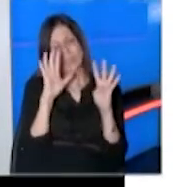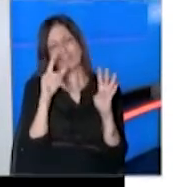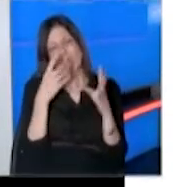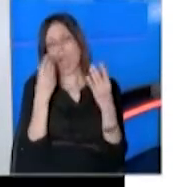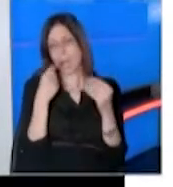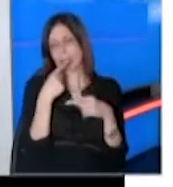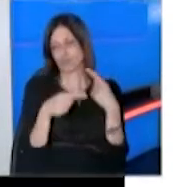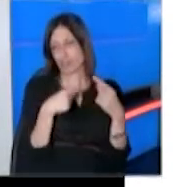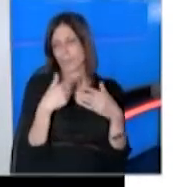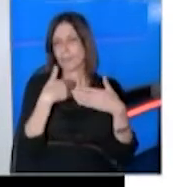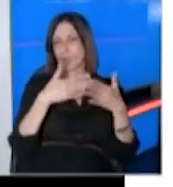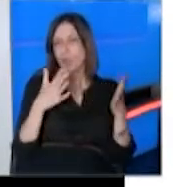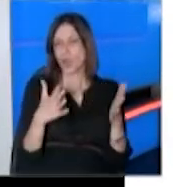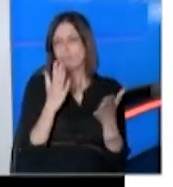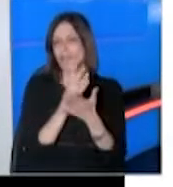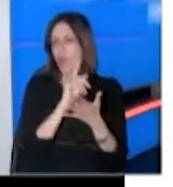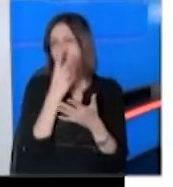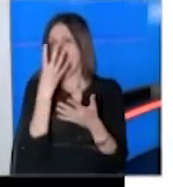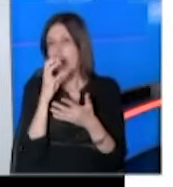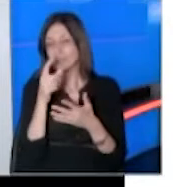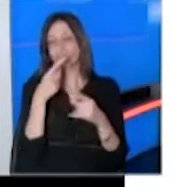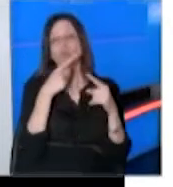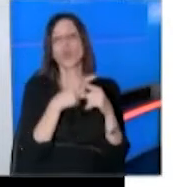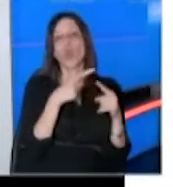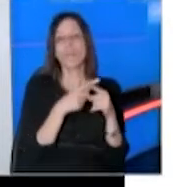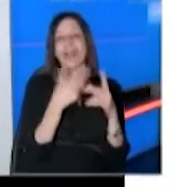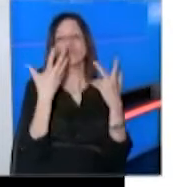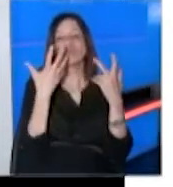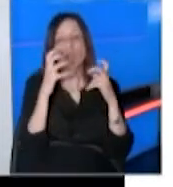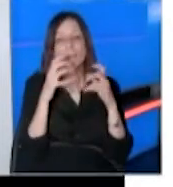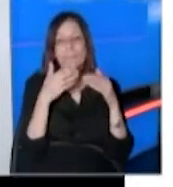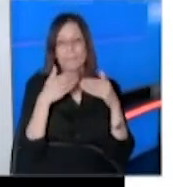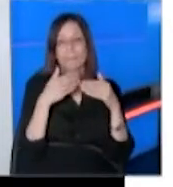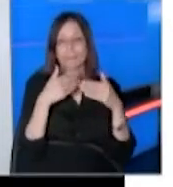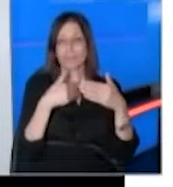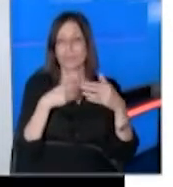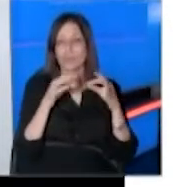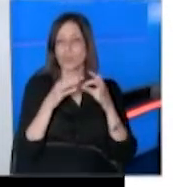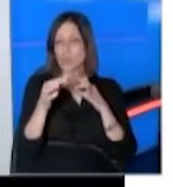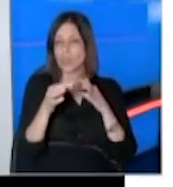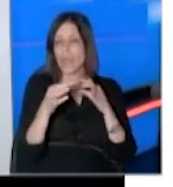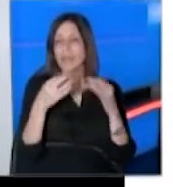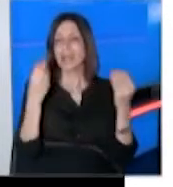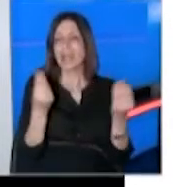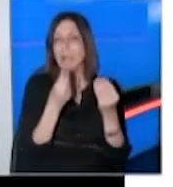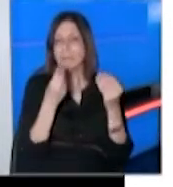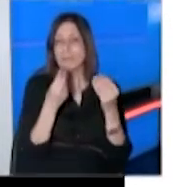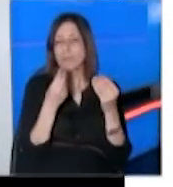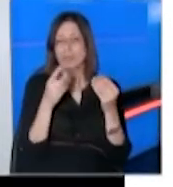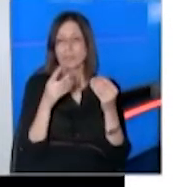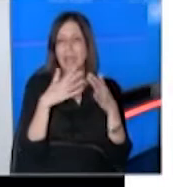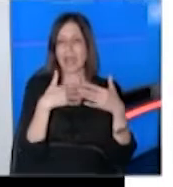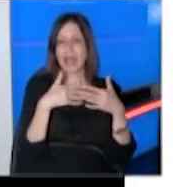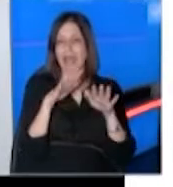שנים. כן. גודל נחלה ממוצע כבר לא 40, הוא הוכפל בממוצע ל-80 דונם. כמות הנחלות גדלה וגם הוכפלה